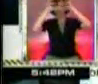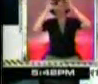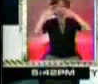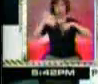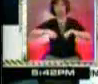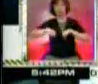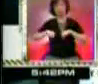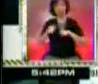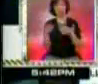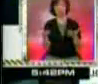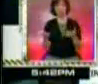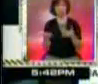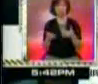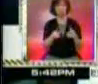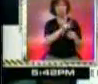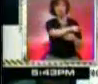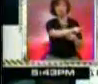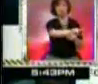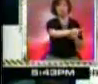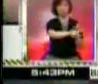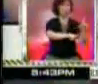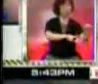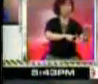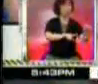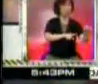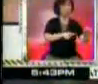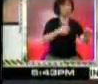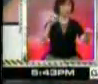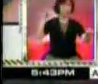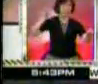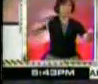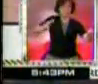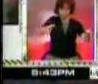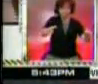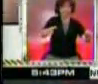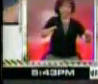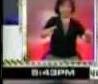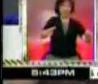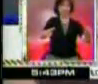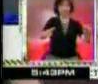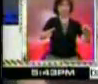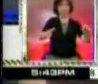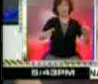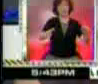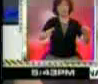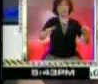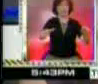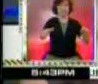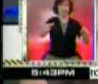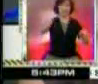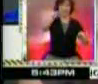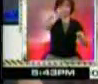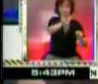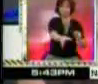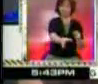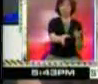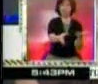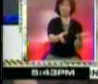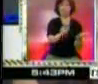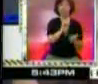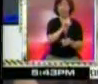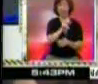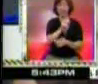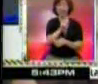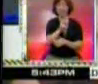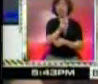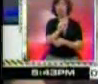anak? Hindi po nakasuot ng helmet. Tapos? Sinakal niya pong ganyan dito. Tapos piniliti sinasakay sa Innova na, Innova po na